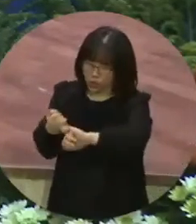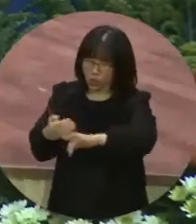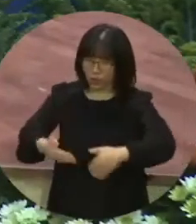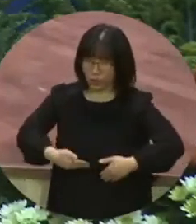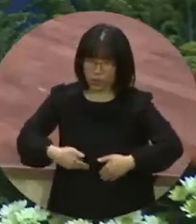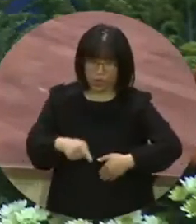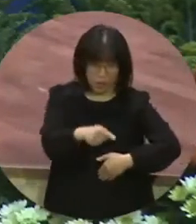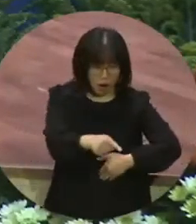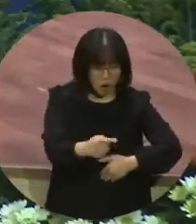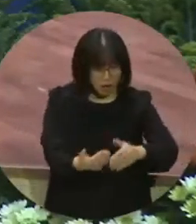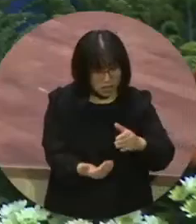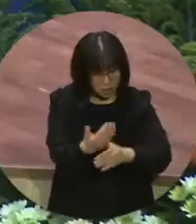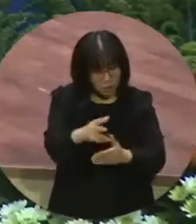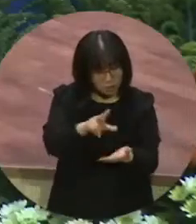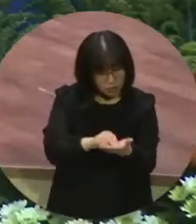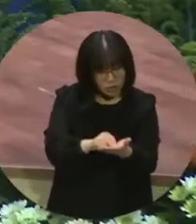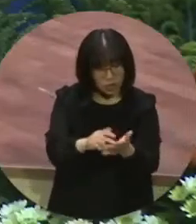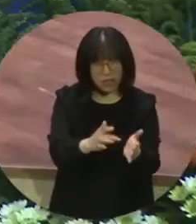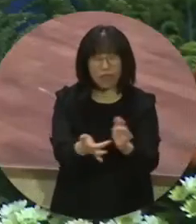위에 계심을 믿으라 이 말이에요.